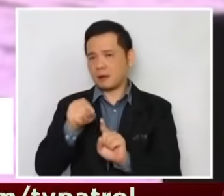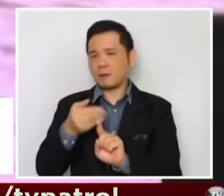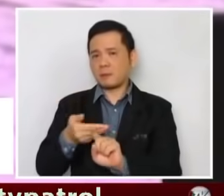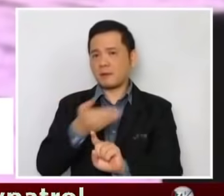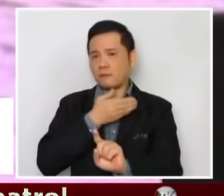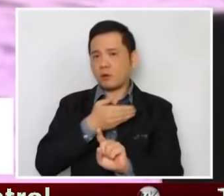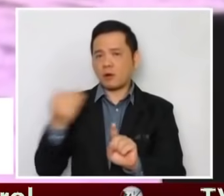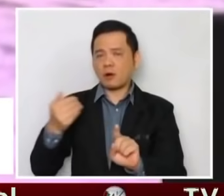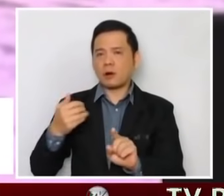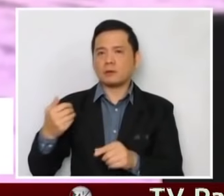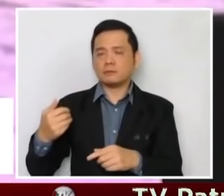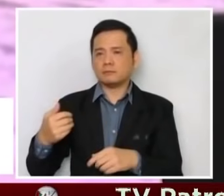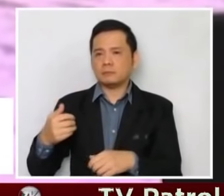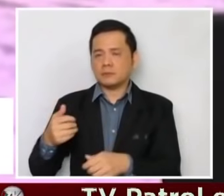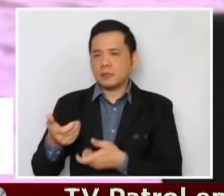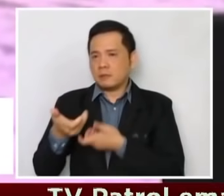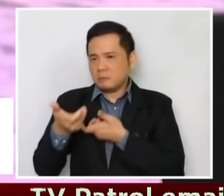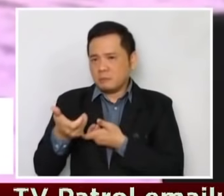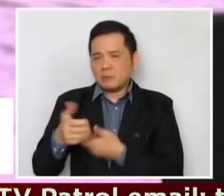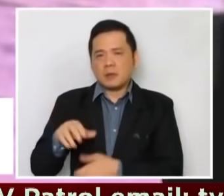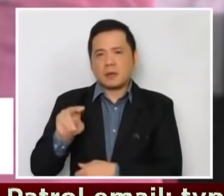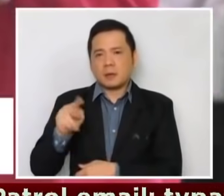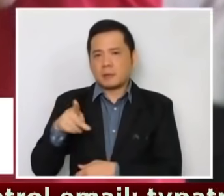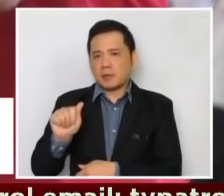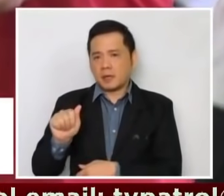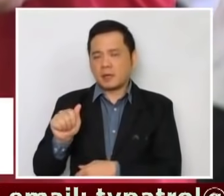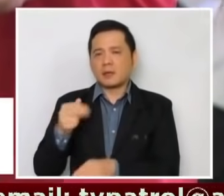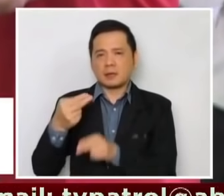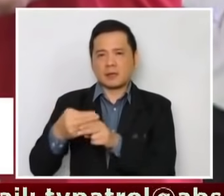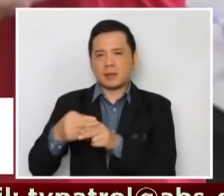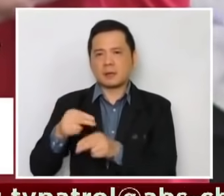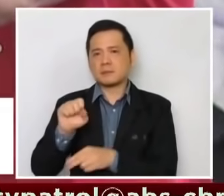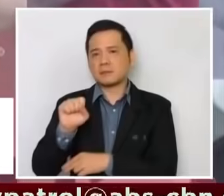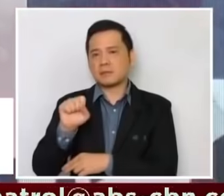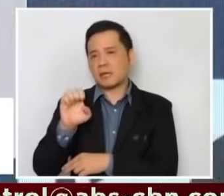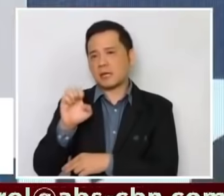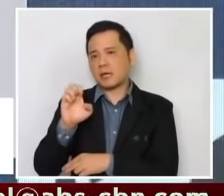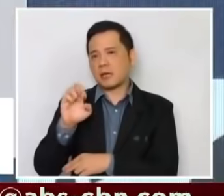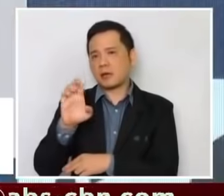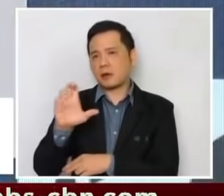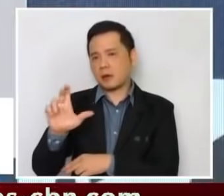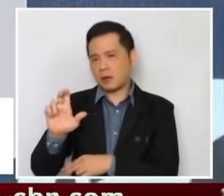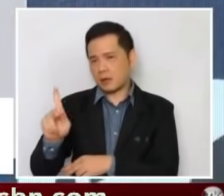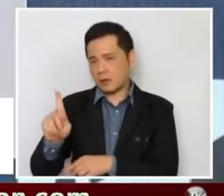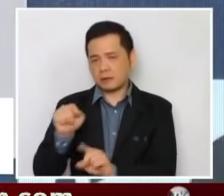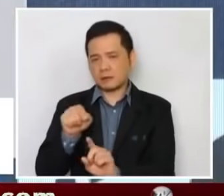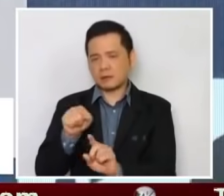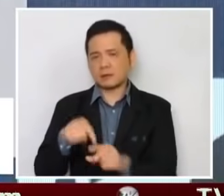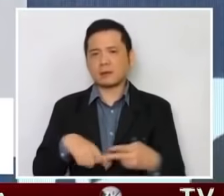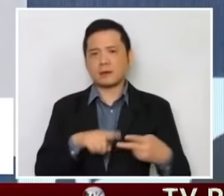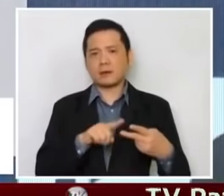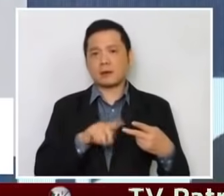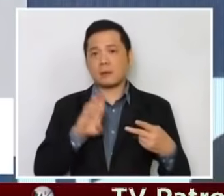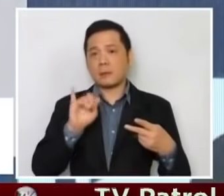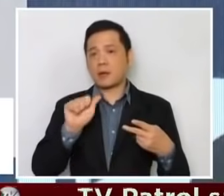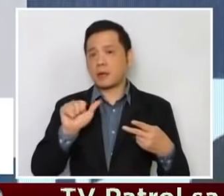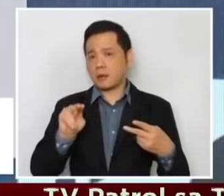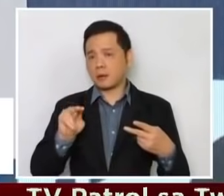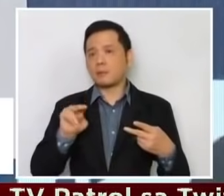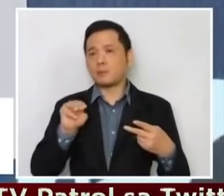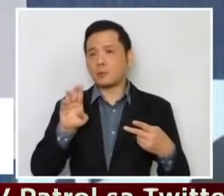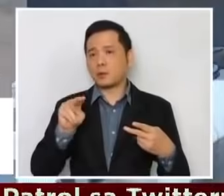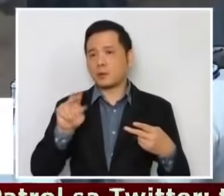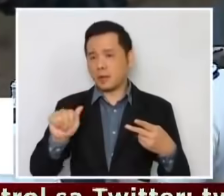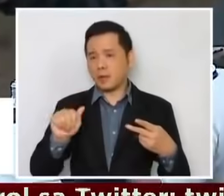rebelding NPA na si Jeffrey K. Eric Celis at Bayan Muna. Naghain din kanina ang kabataan